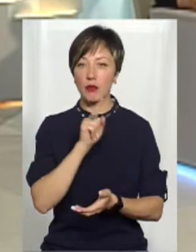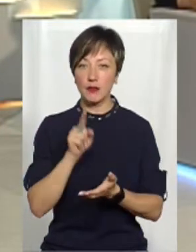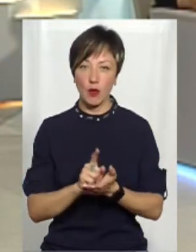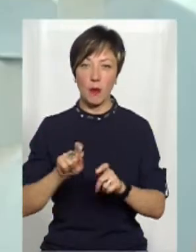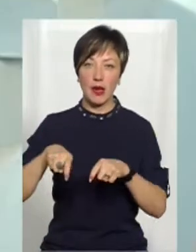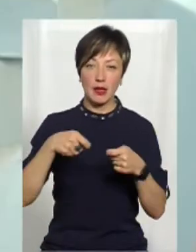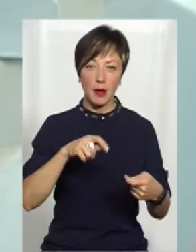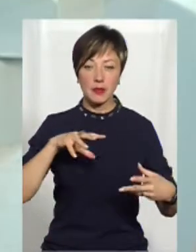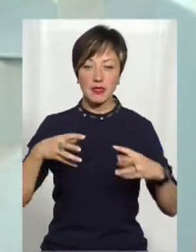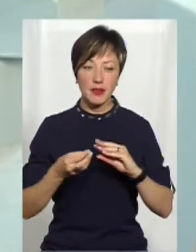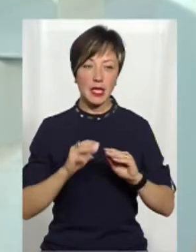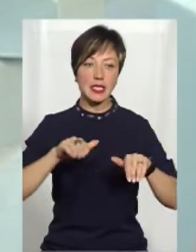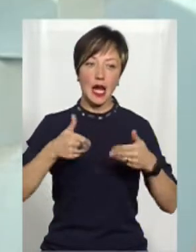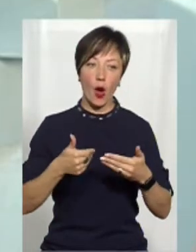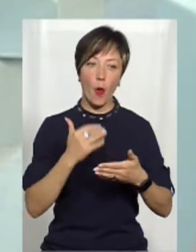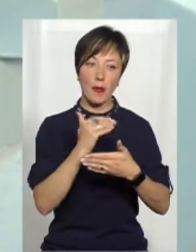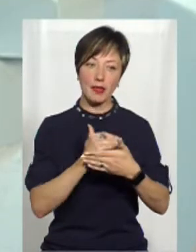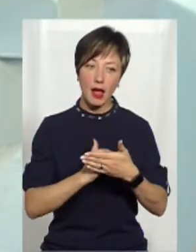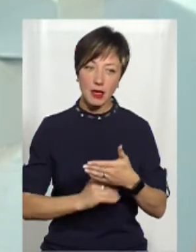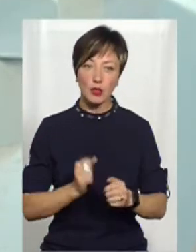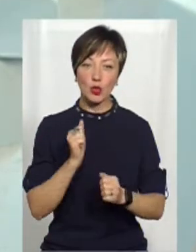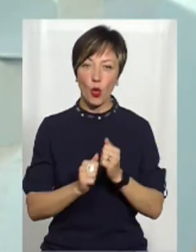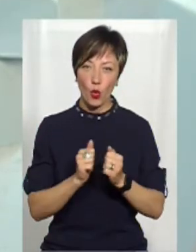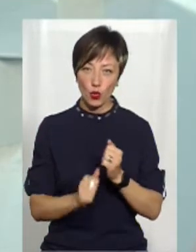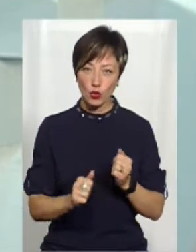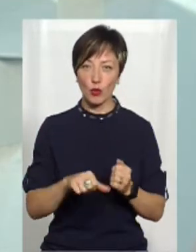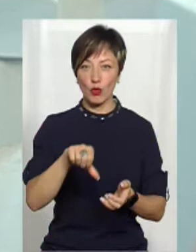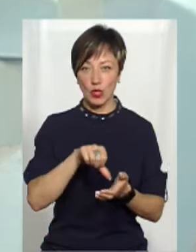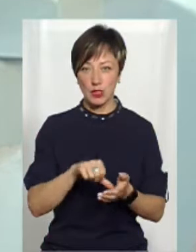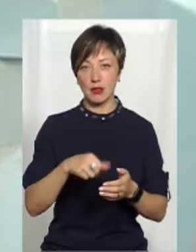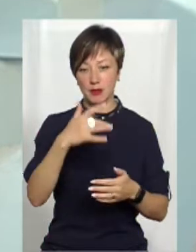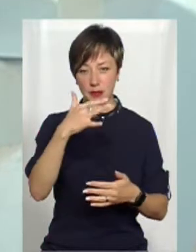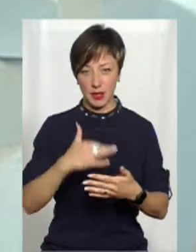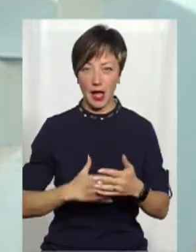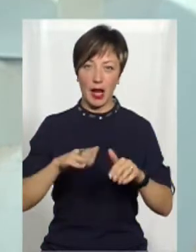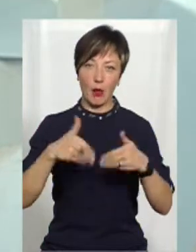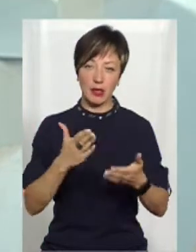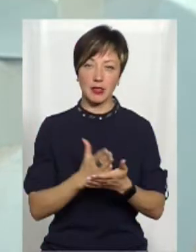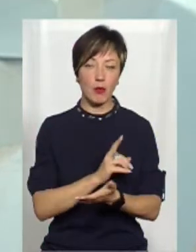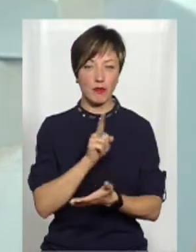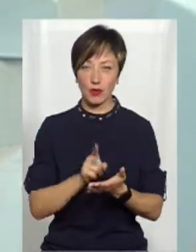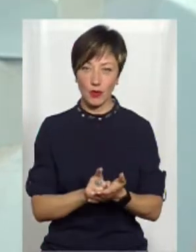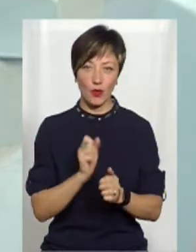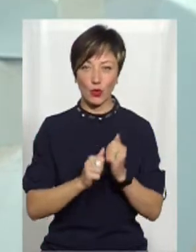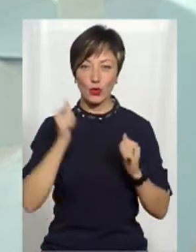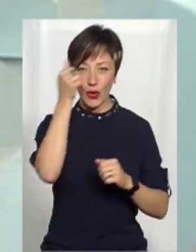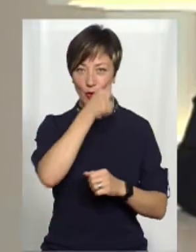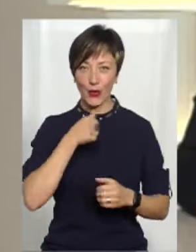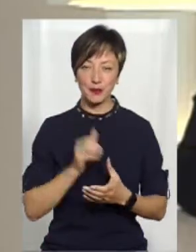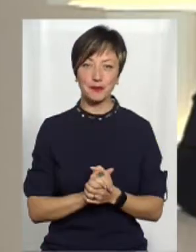передам звіт з рекомендаціями, тому що до кожного суб'єкта ми готували так само рекомендації. Обов'язково, як кожного року.